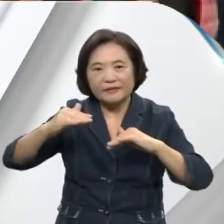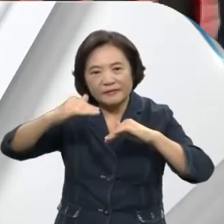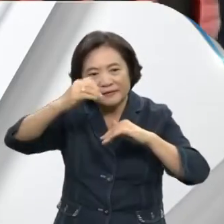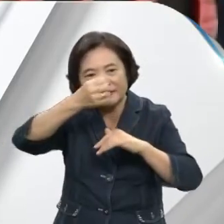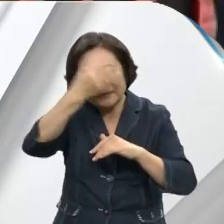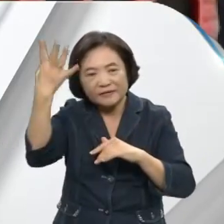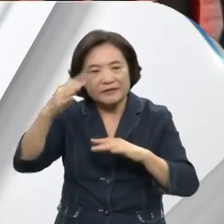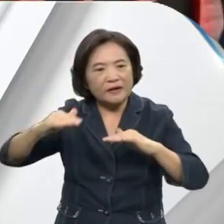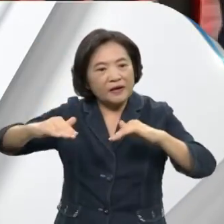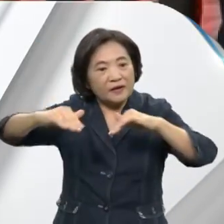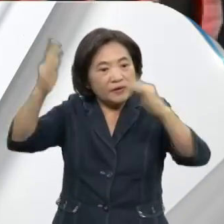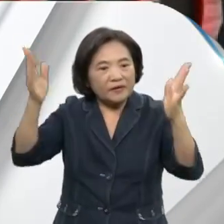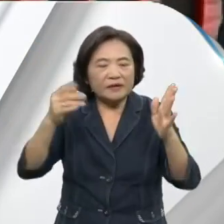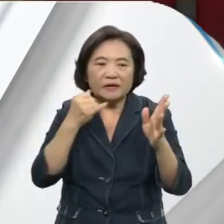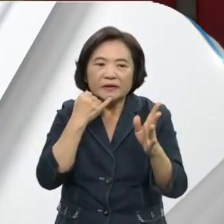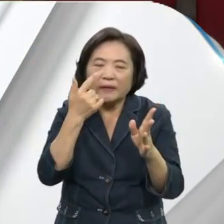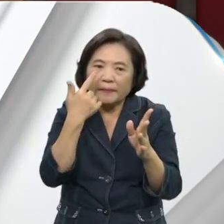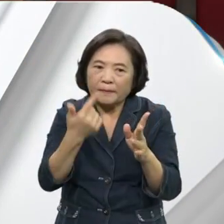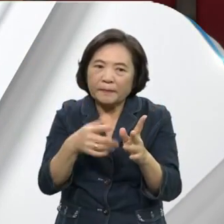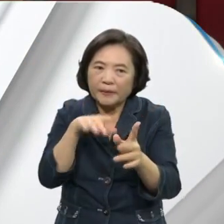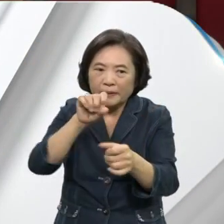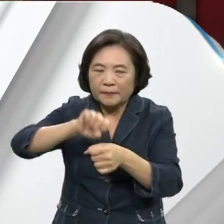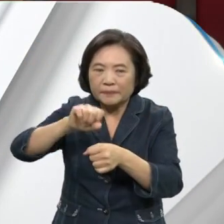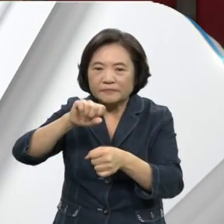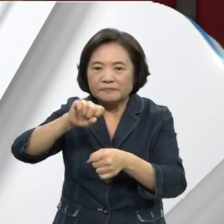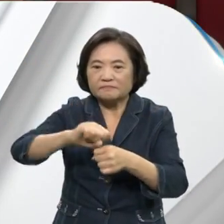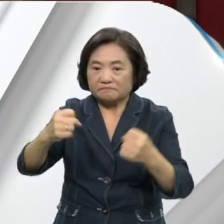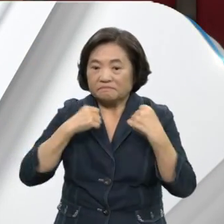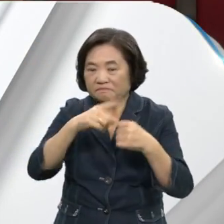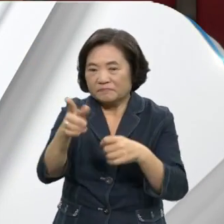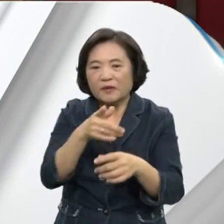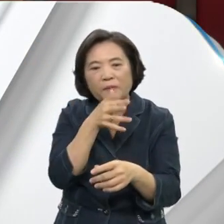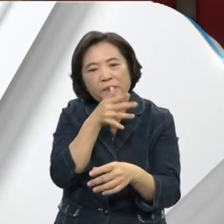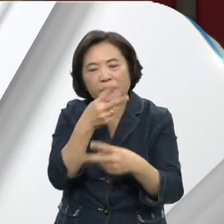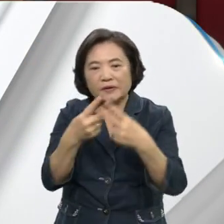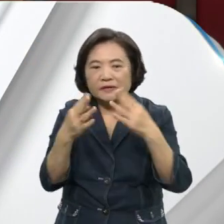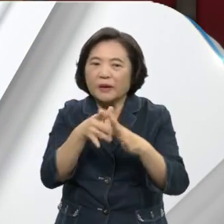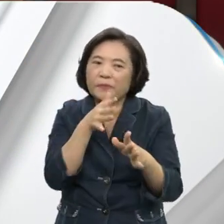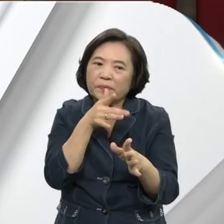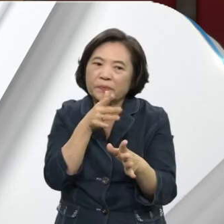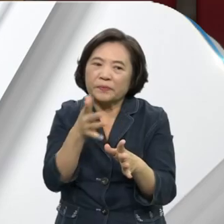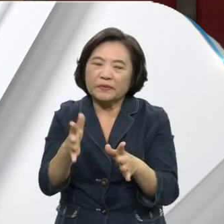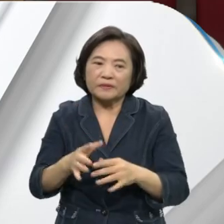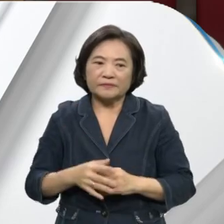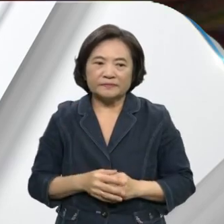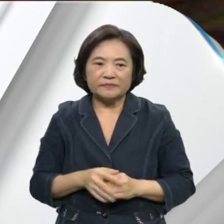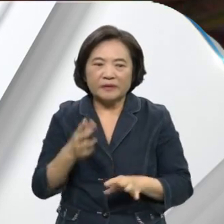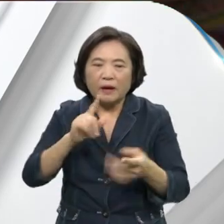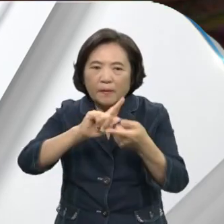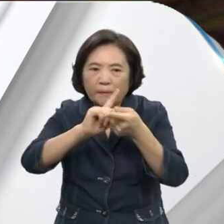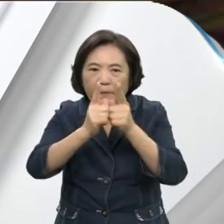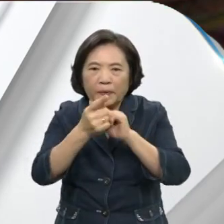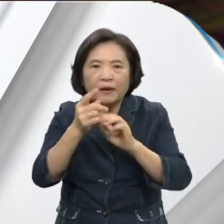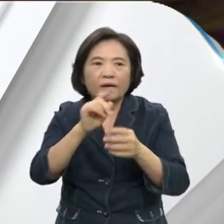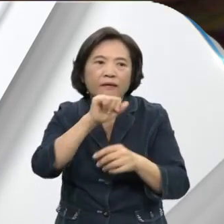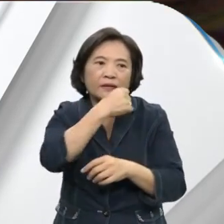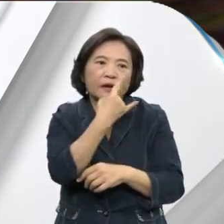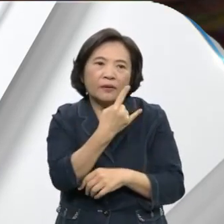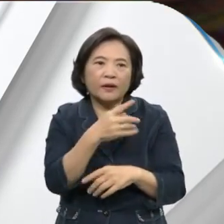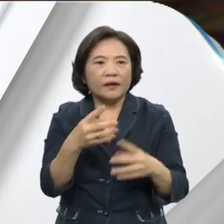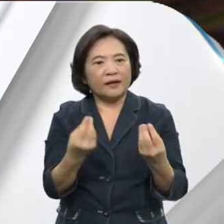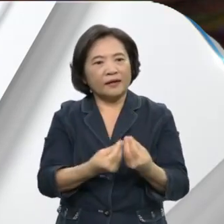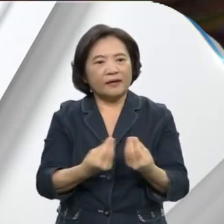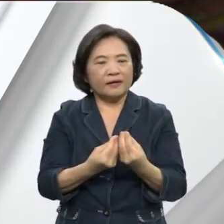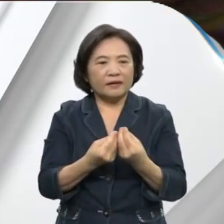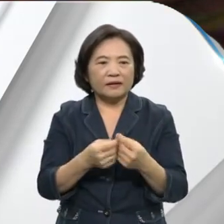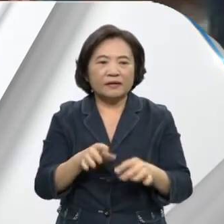客家话，加减做得来减慢河洛话。 溪州乡人口